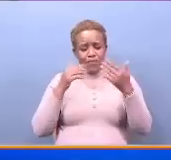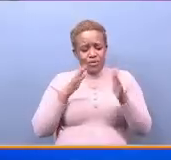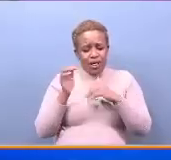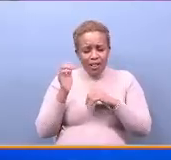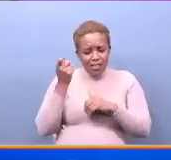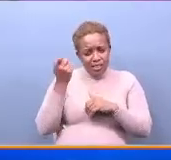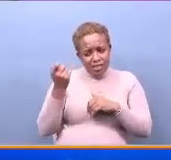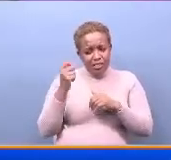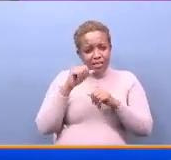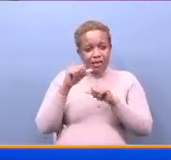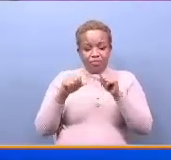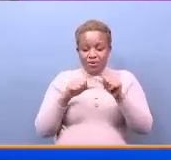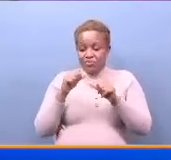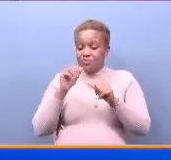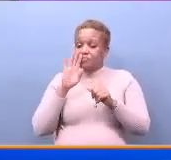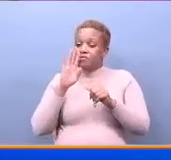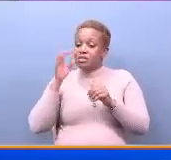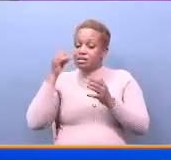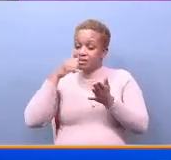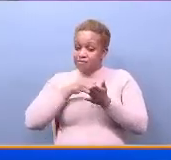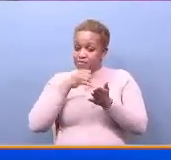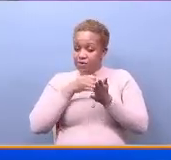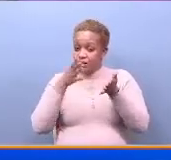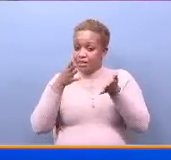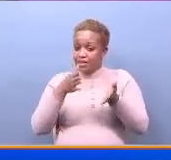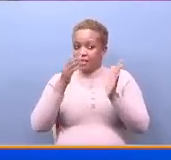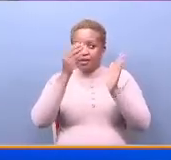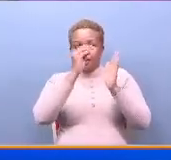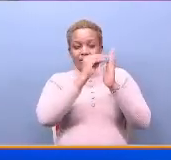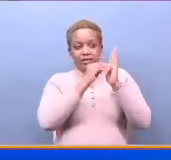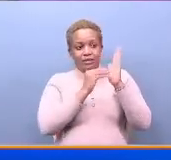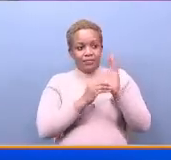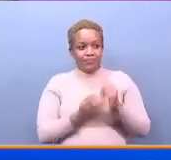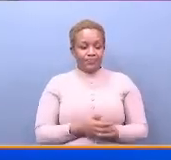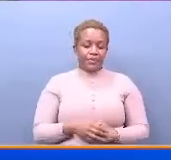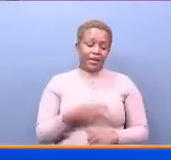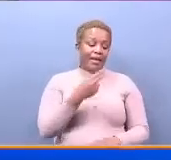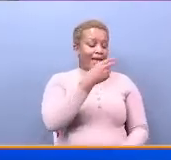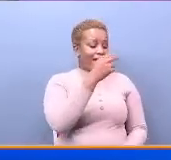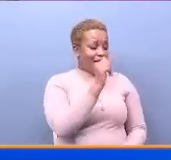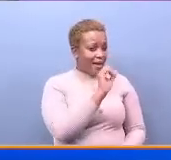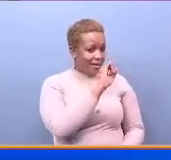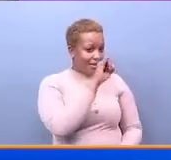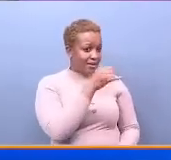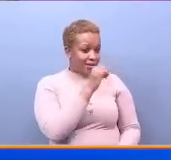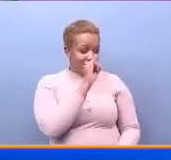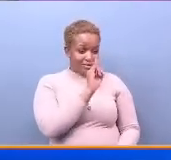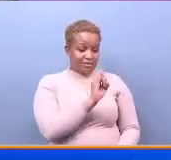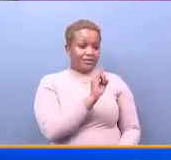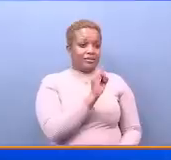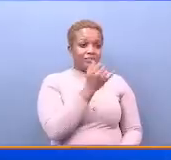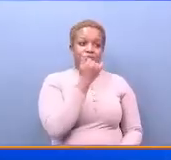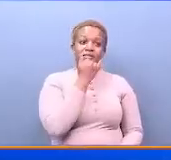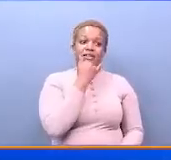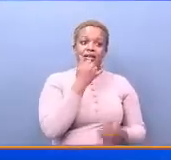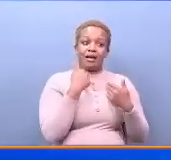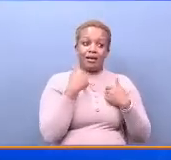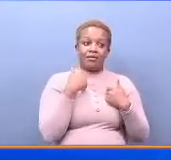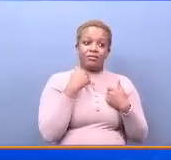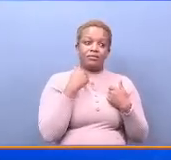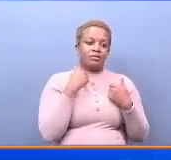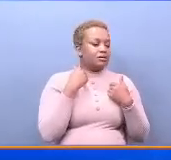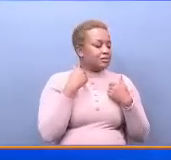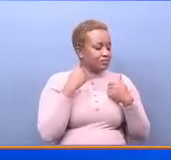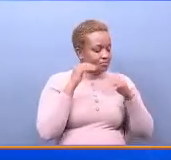hili la kuwepo debeni. Anudin Haji yako na makosa kubwa sana. Kwanza yeye kama kiongozi wa mashtaka hafai kuniongelea mimi kesi